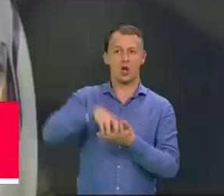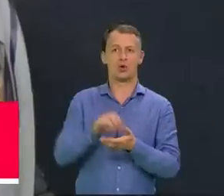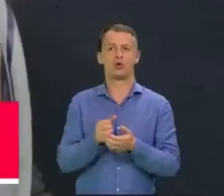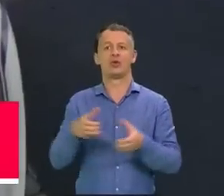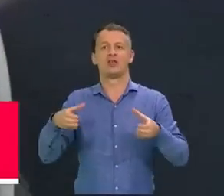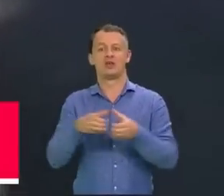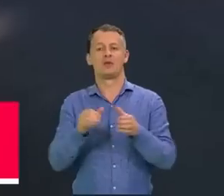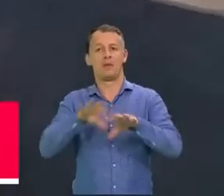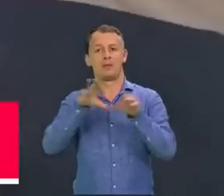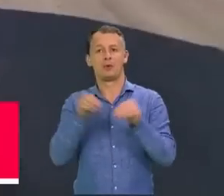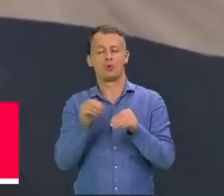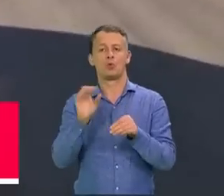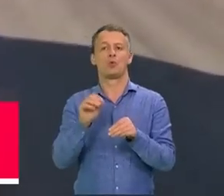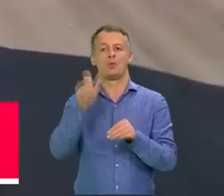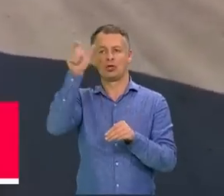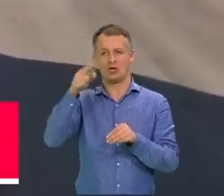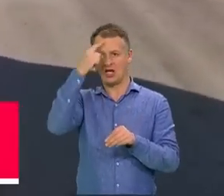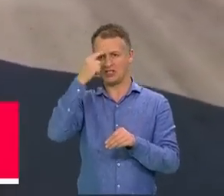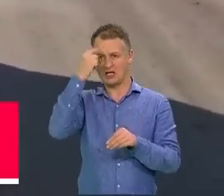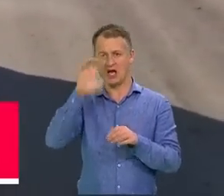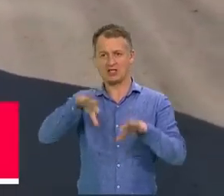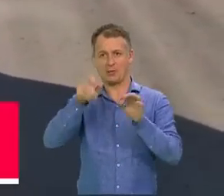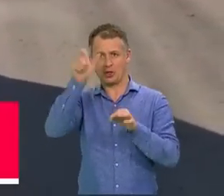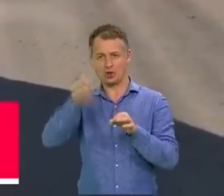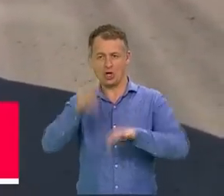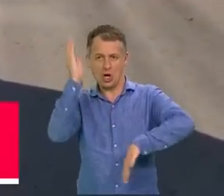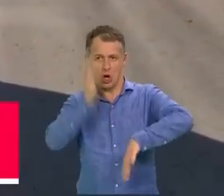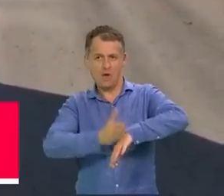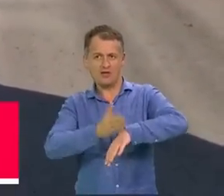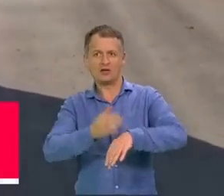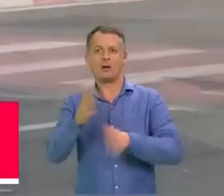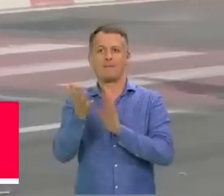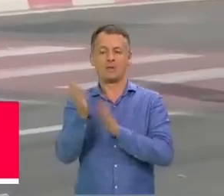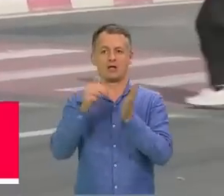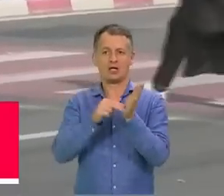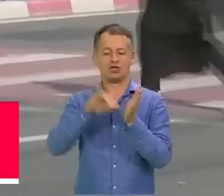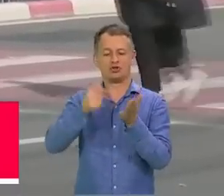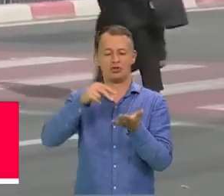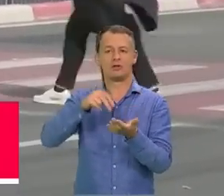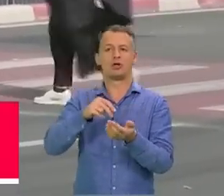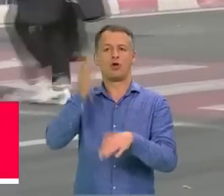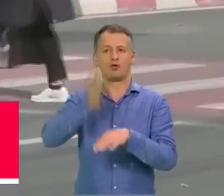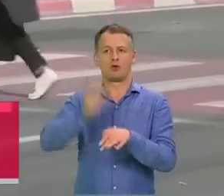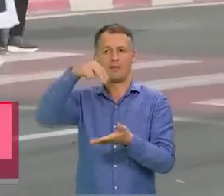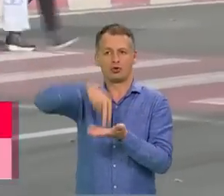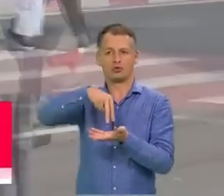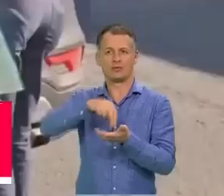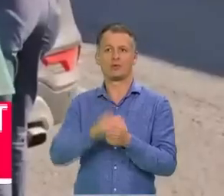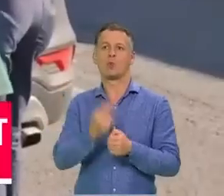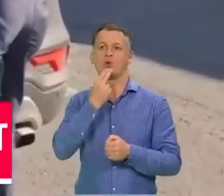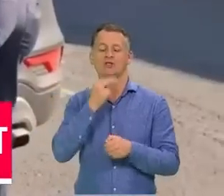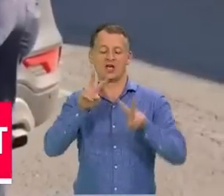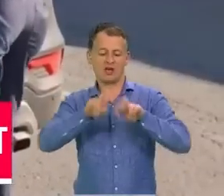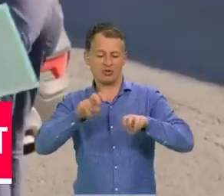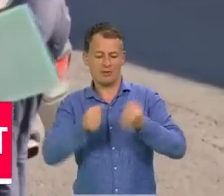cu asistent, a găsit o persoană conștientă cu traumatism de membru superior și membru inferior. Agenții i-au percheziționat mașina